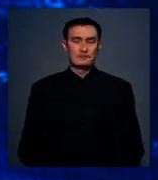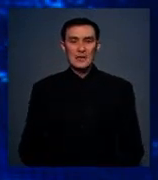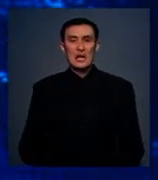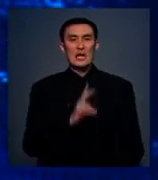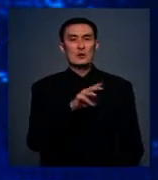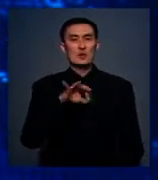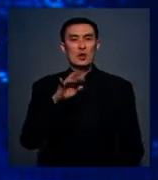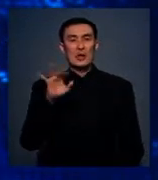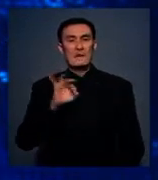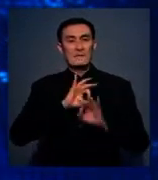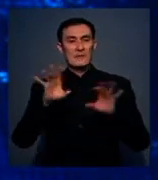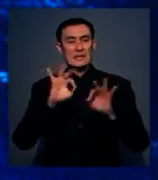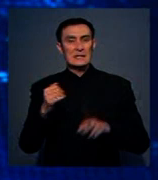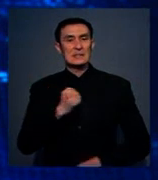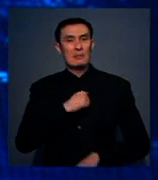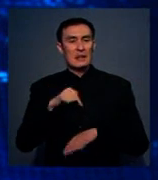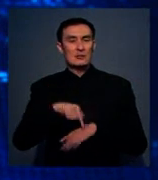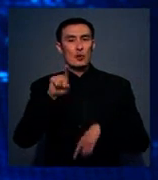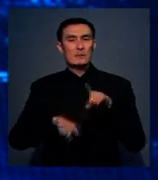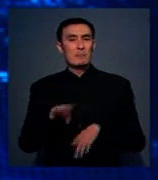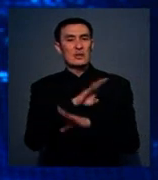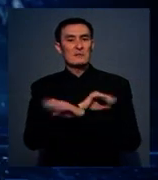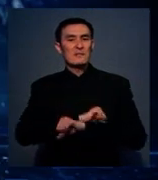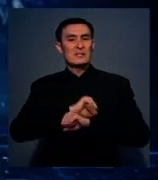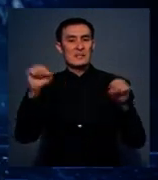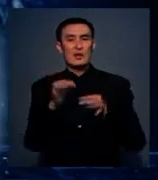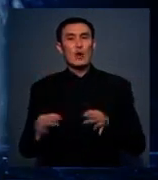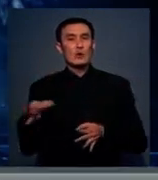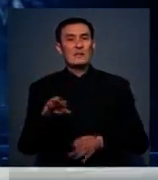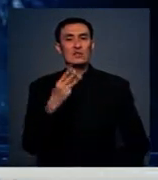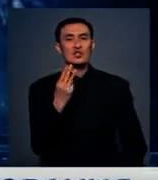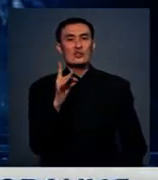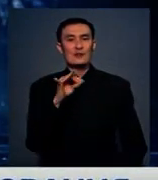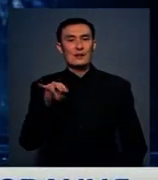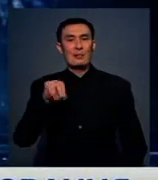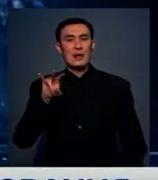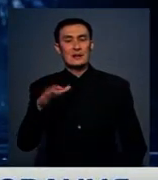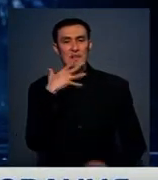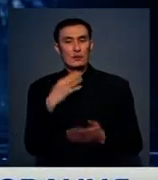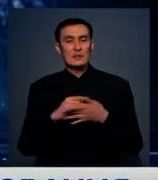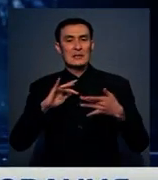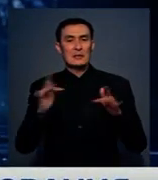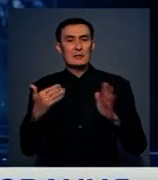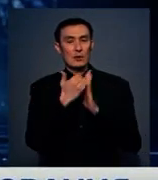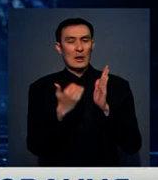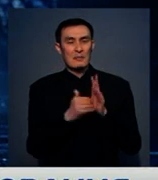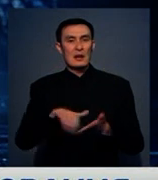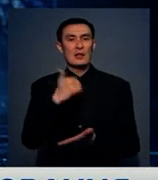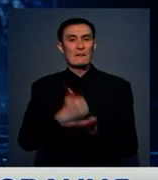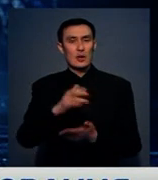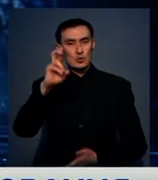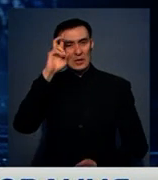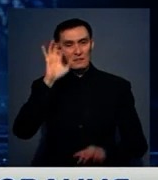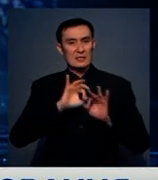Касым-Жомарт Токаев выразил соболезнования родственникам погибших при взрывах на острове Шри-Ланка. В своем твиттер-аккаунте глава нашего